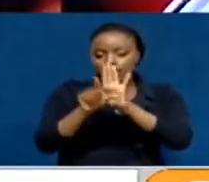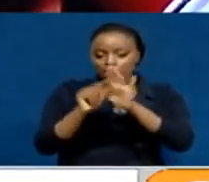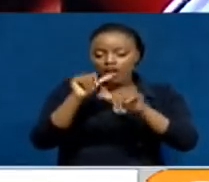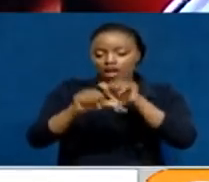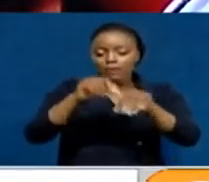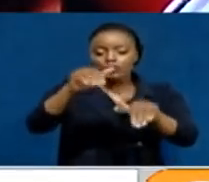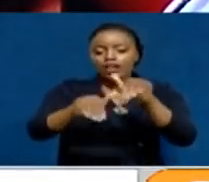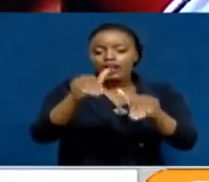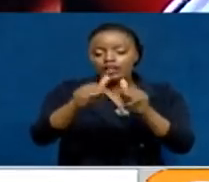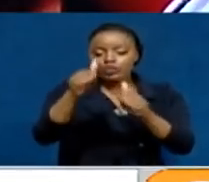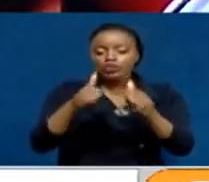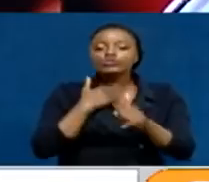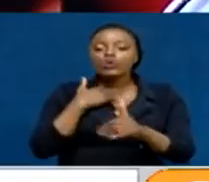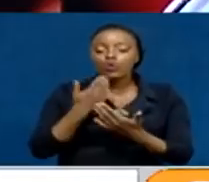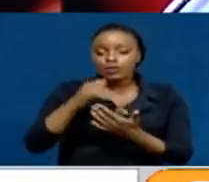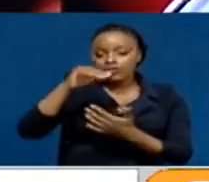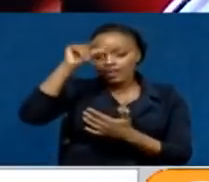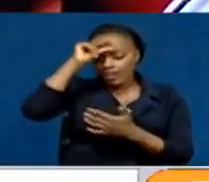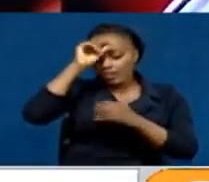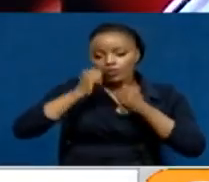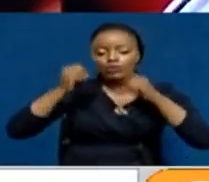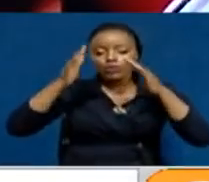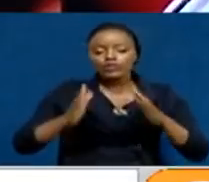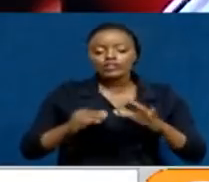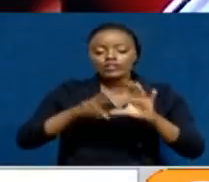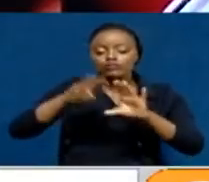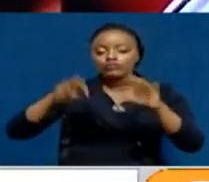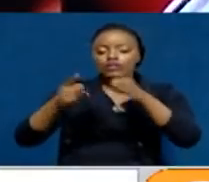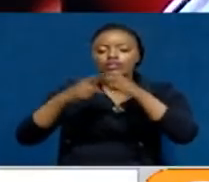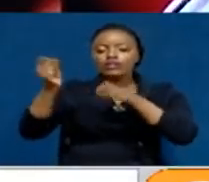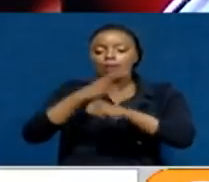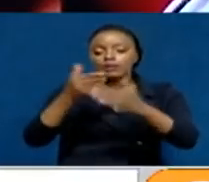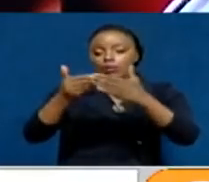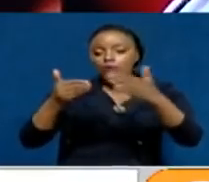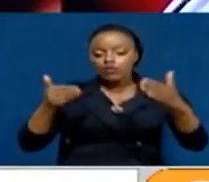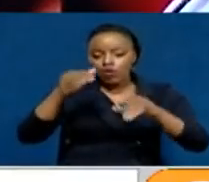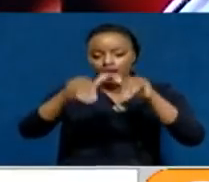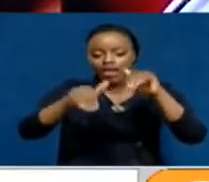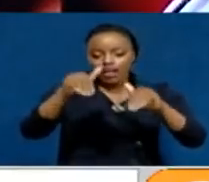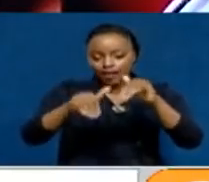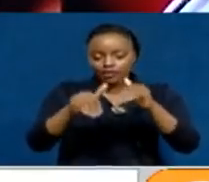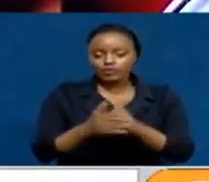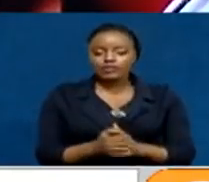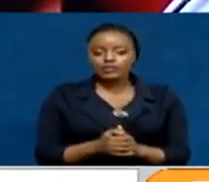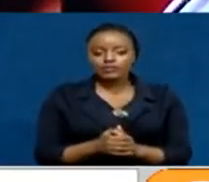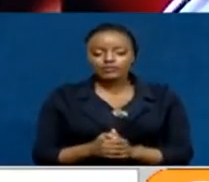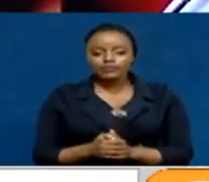ya uchaguzi inayowataka maofisa wa serikali kujiuzulu miezi sita kabla ya uchaguzi mkuu.